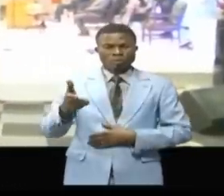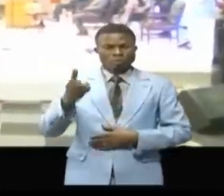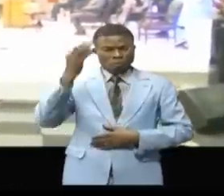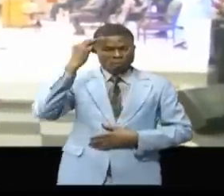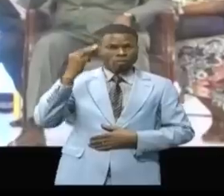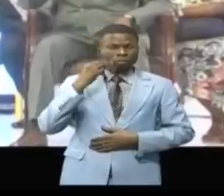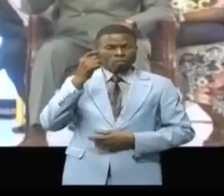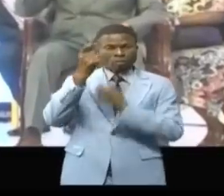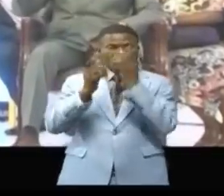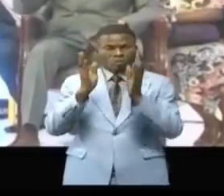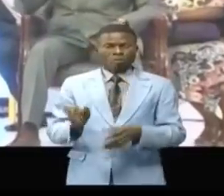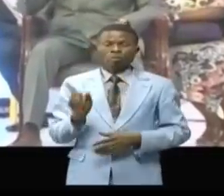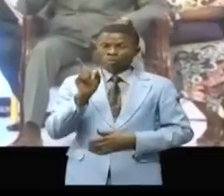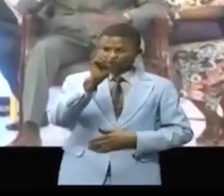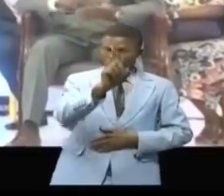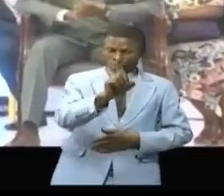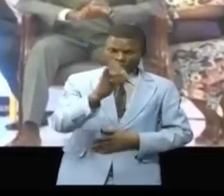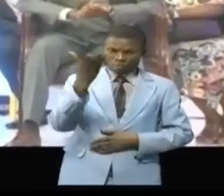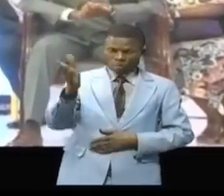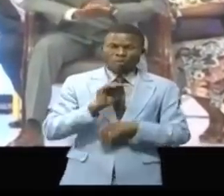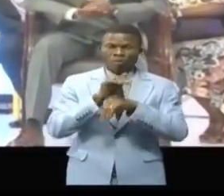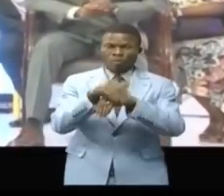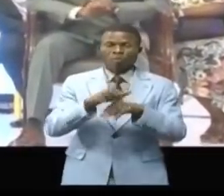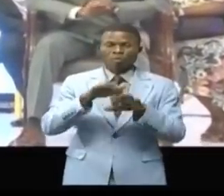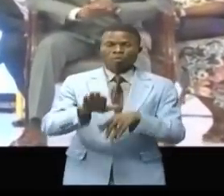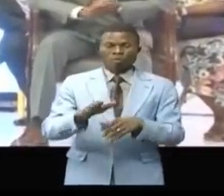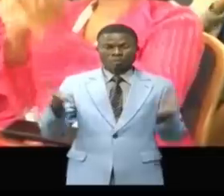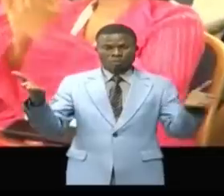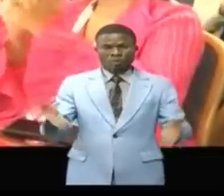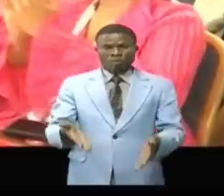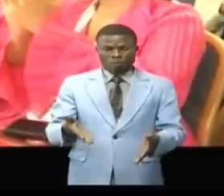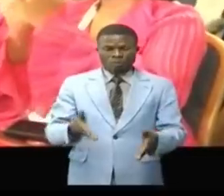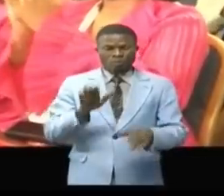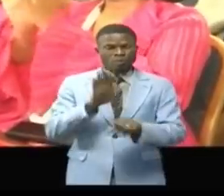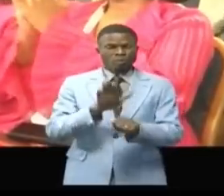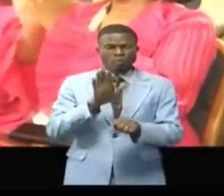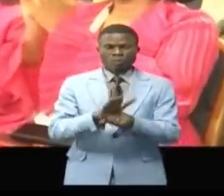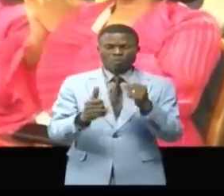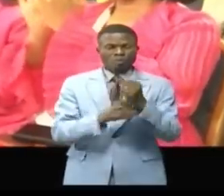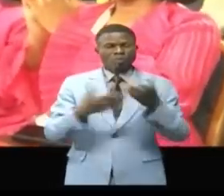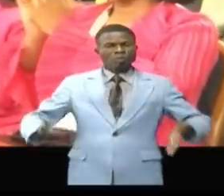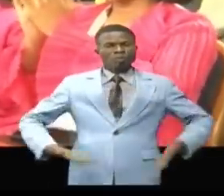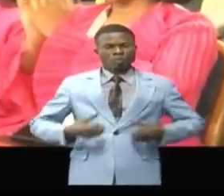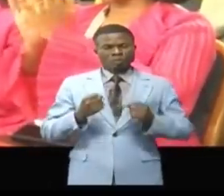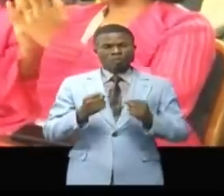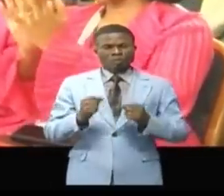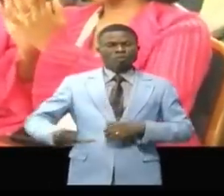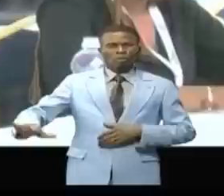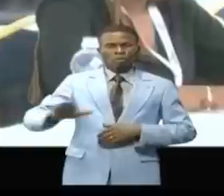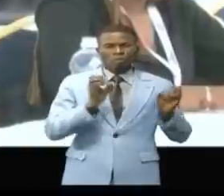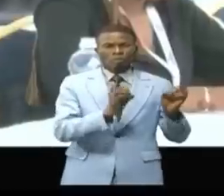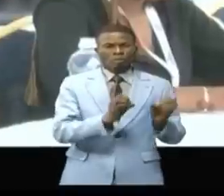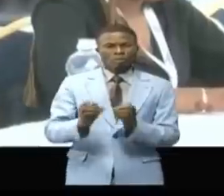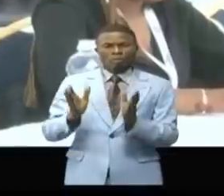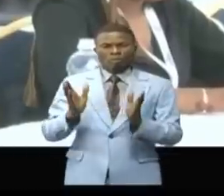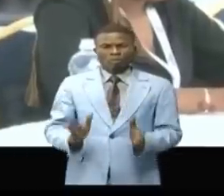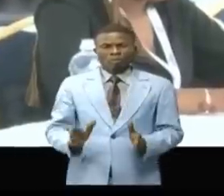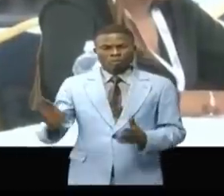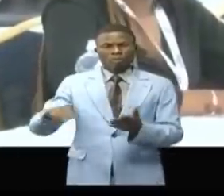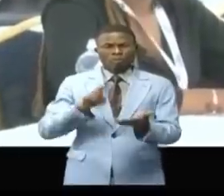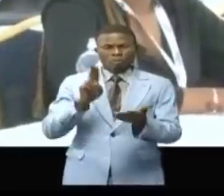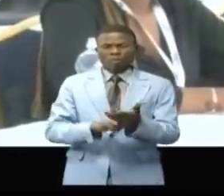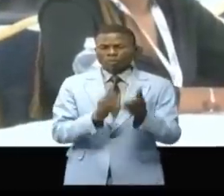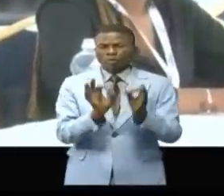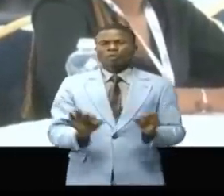ministre du Tourisme, Moderon Simba Matondo. Sa présence a été vivement applaudie par le pays organisateur au regard de l'apport